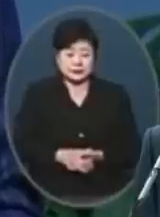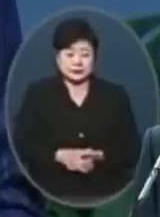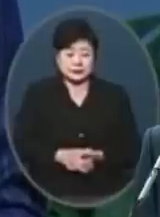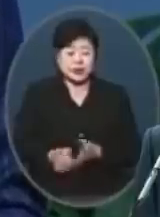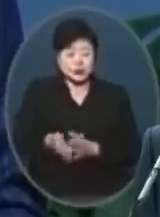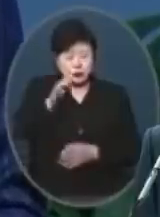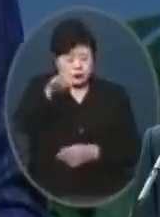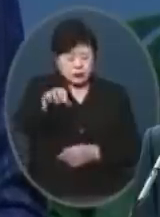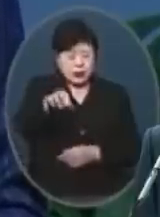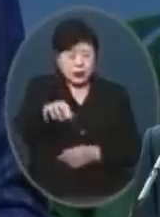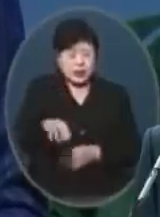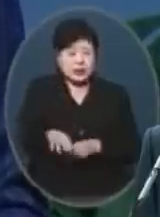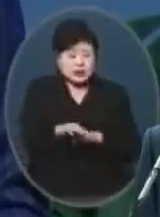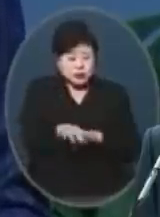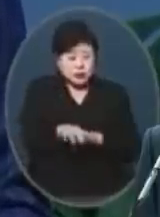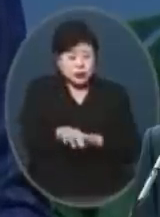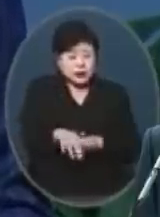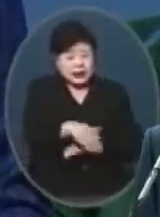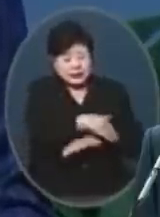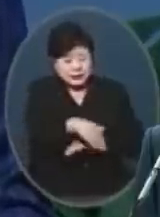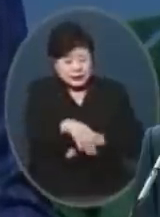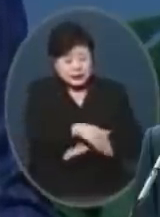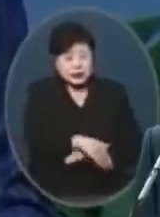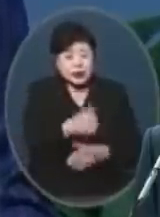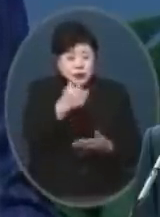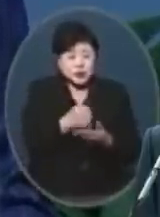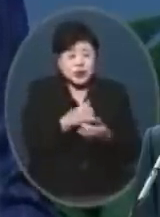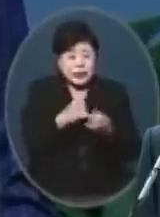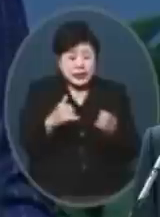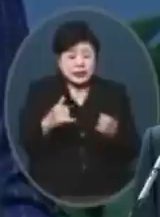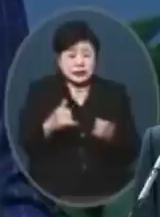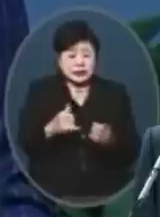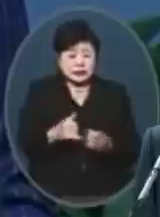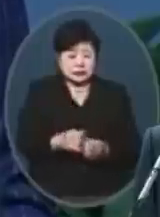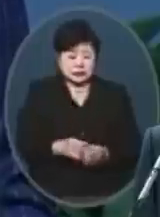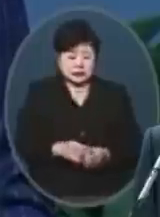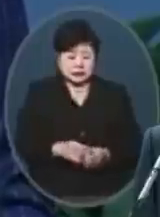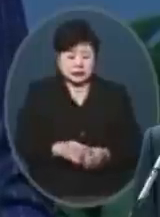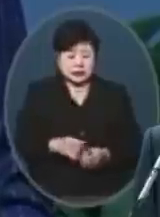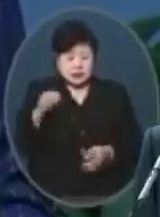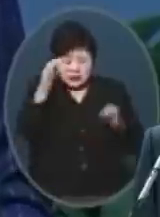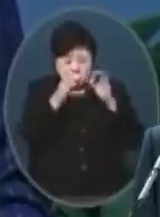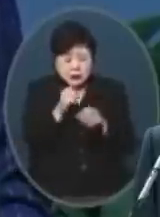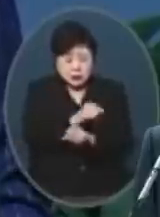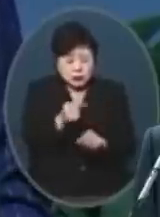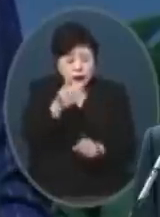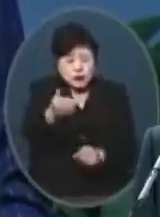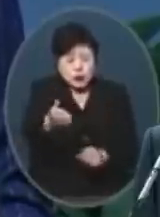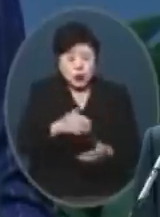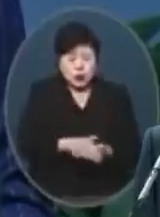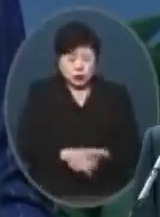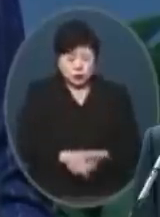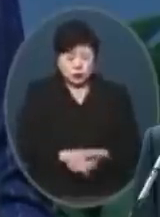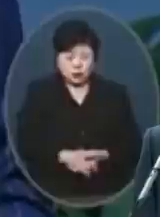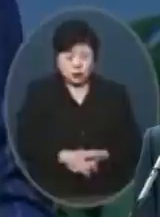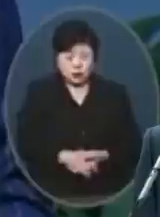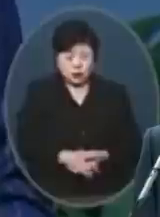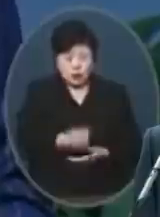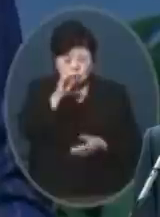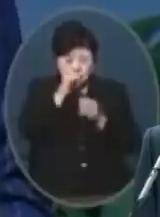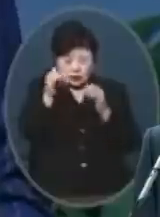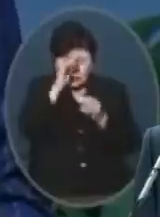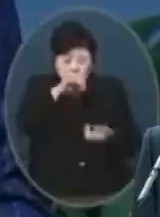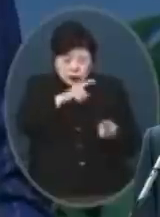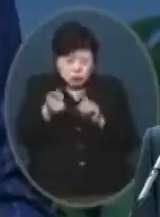도시와 촌락으로 다니면서 죄인을 찾아서 용서해 주시고